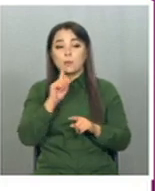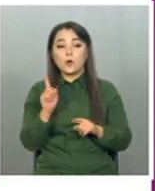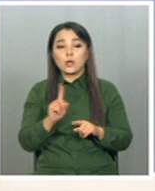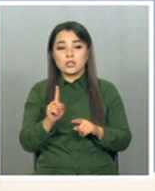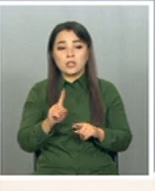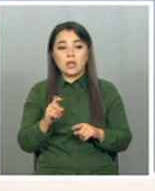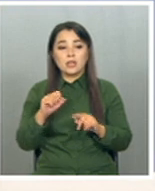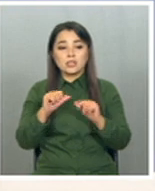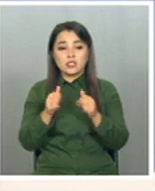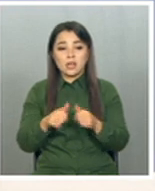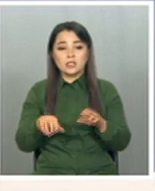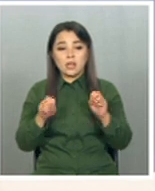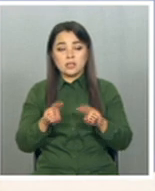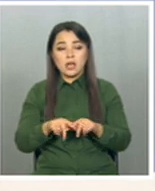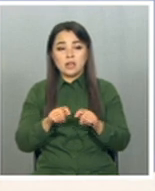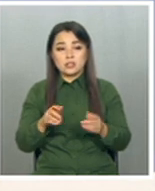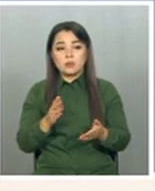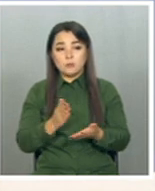болды.